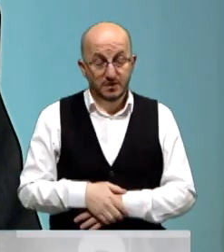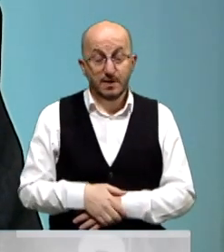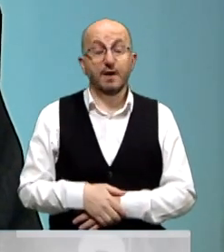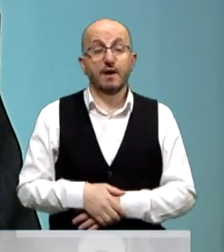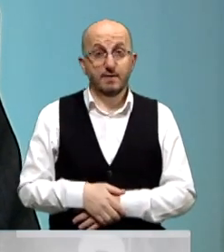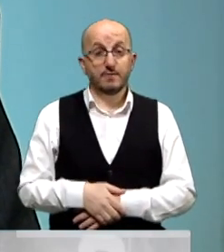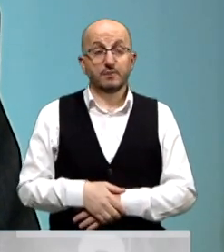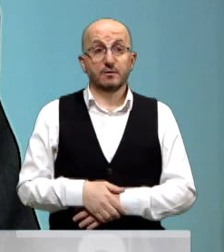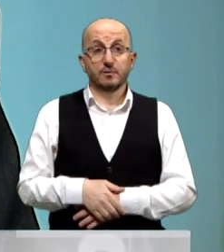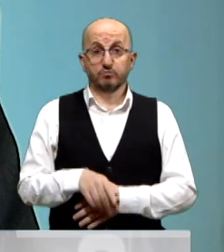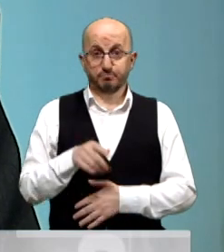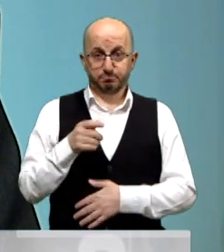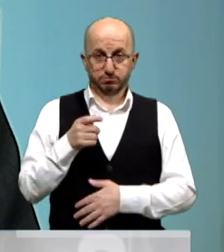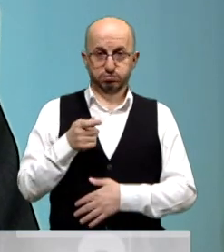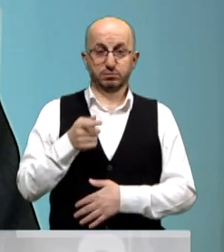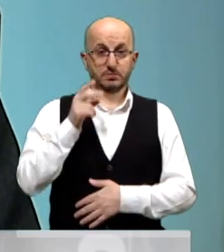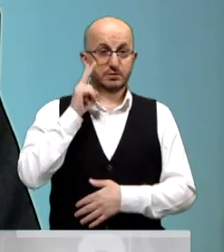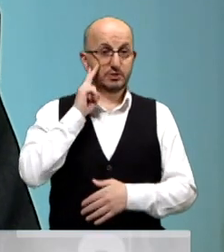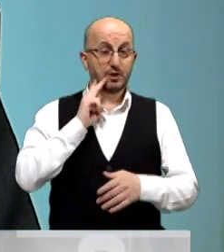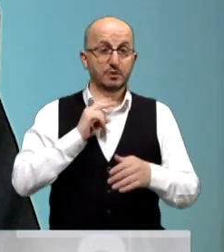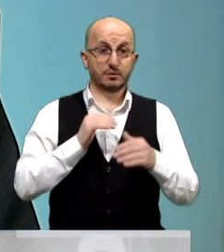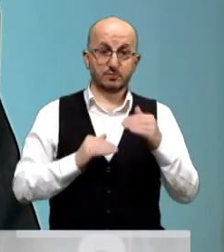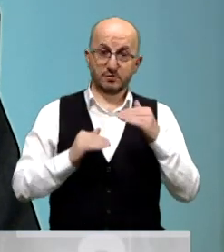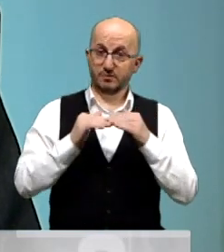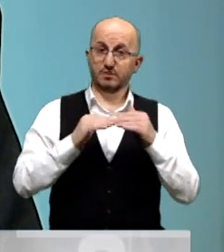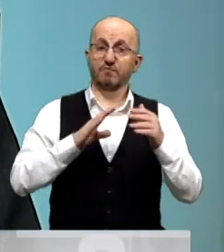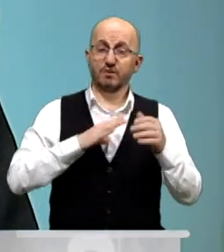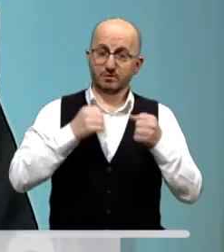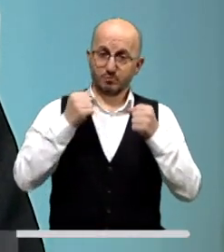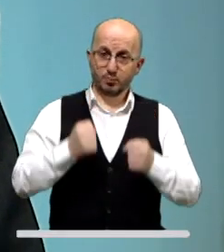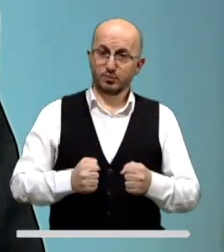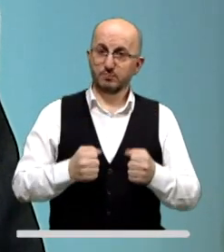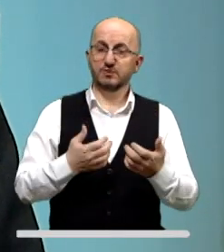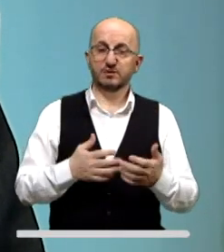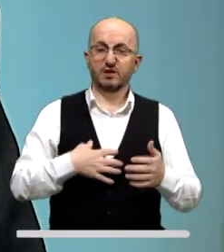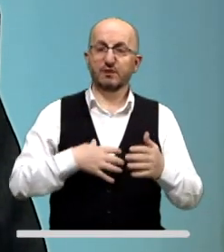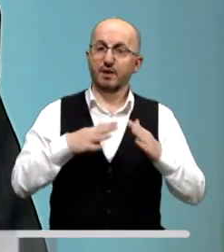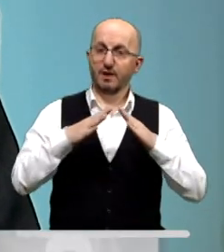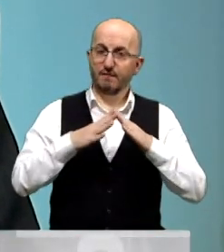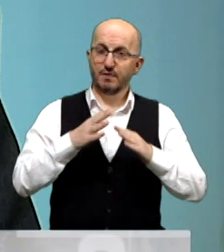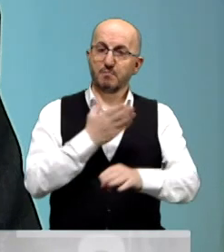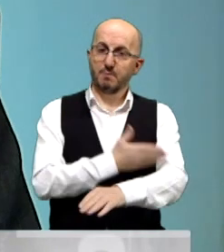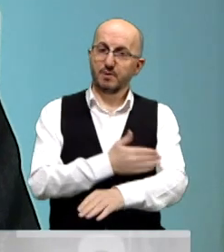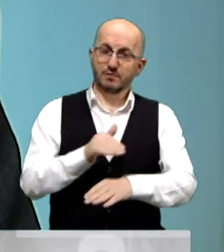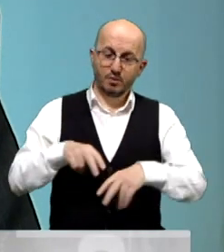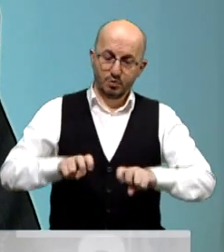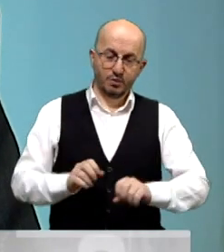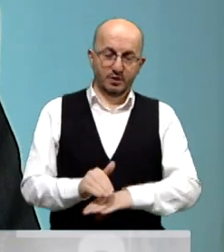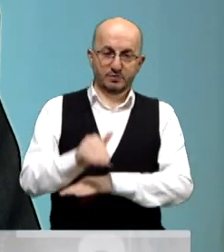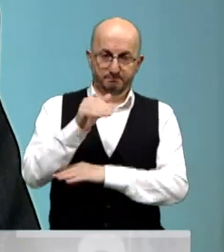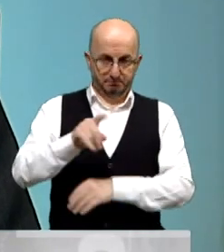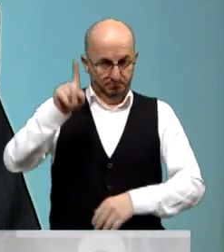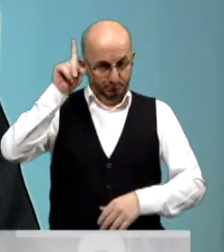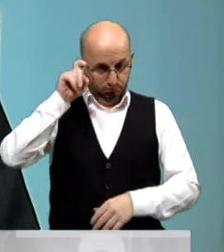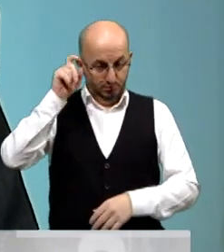kızları bu şartları taşıyorsa mokimiseler seferde değillerse akıl Vali